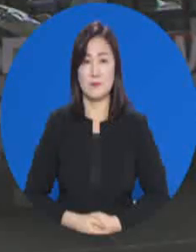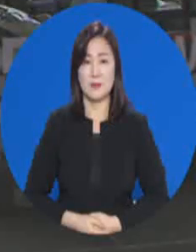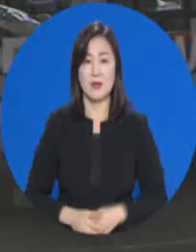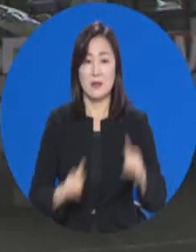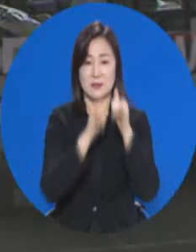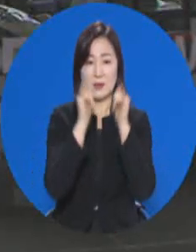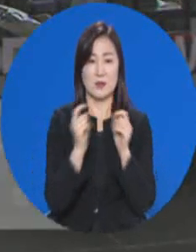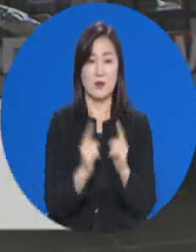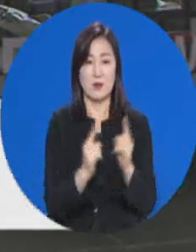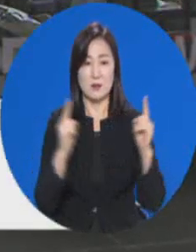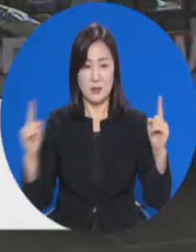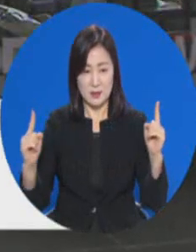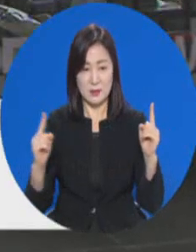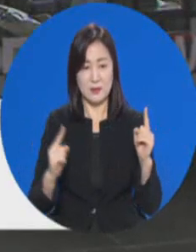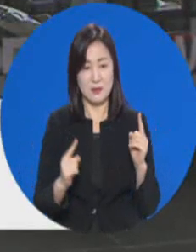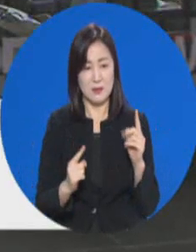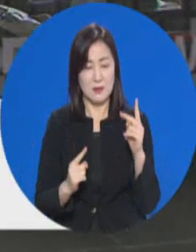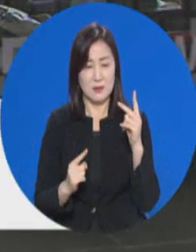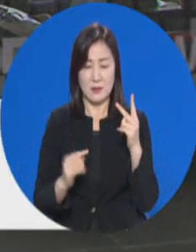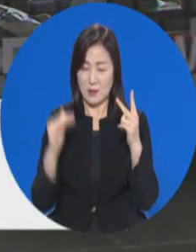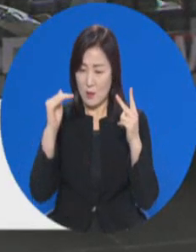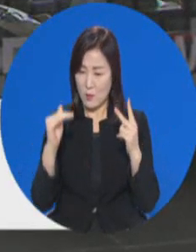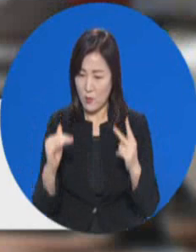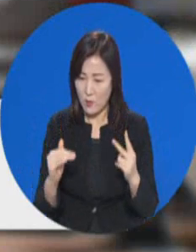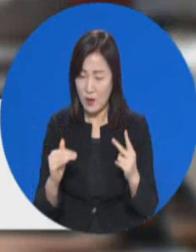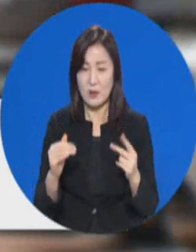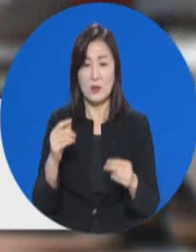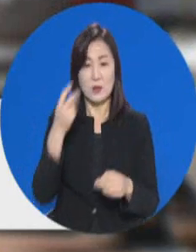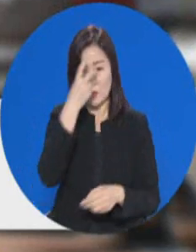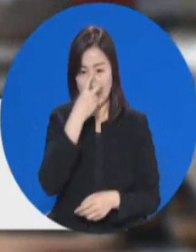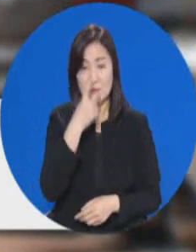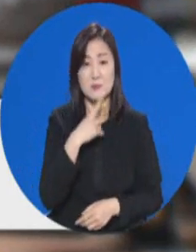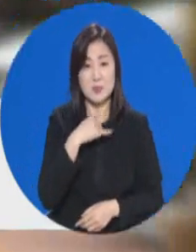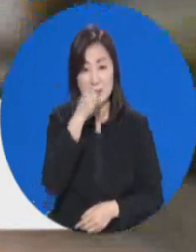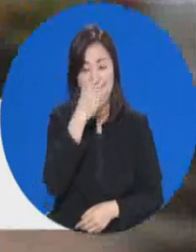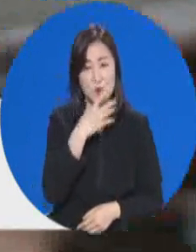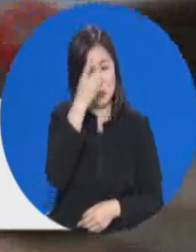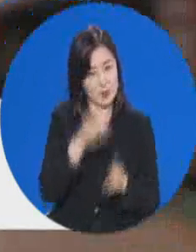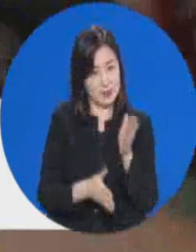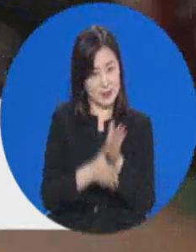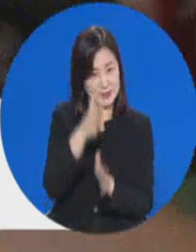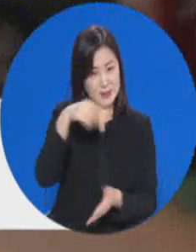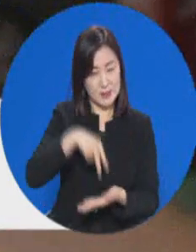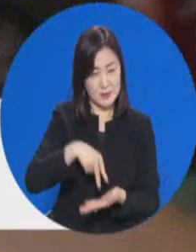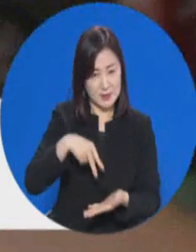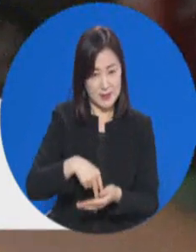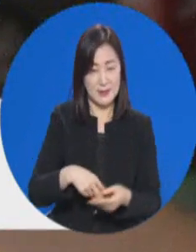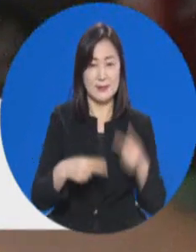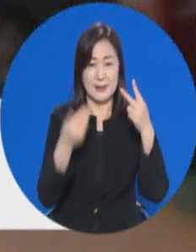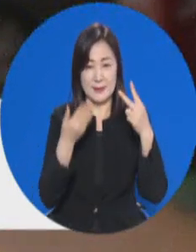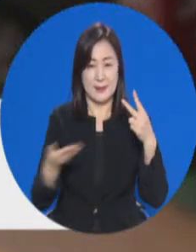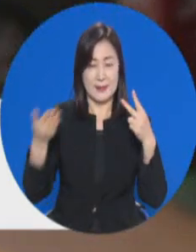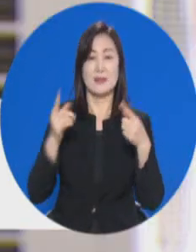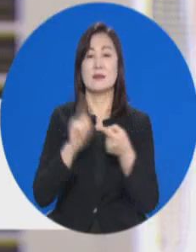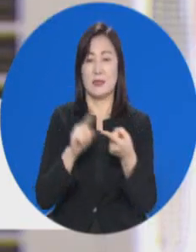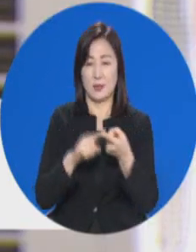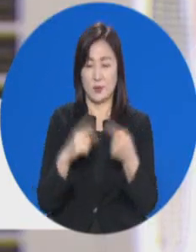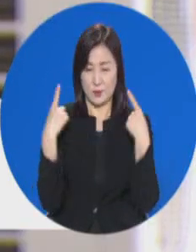사회적 거리두기 단계 완화를 검토했던 순천시가 2단계를 유지하면서 업종별 제한을 탄력적으로 적용하기로